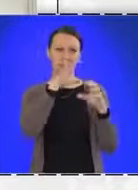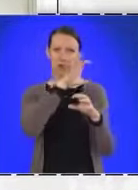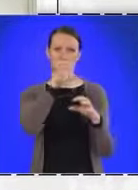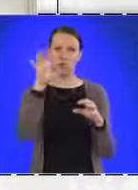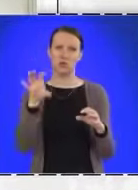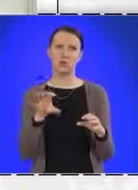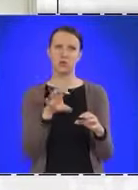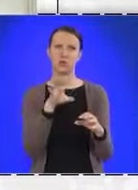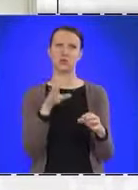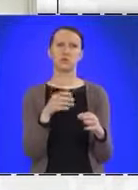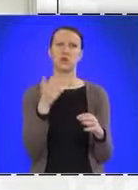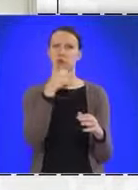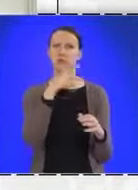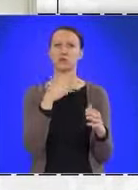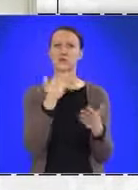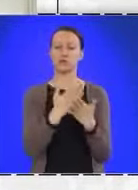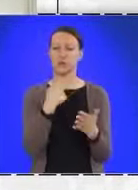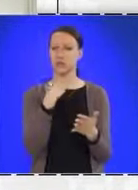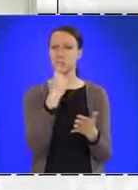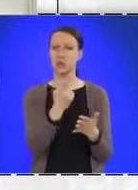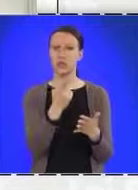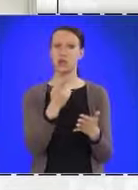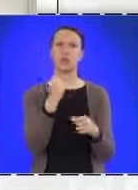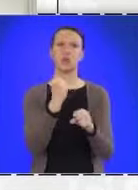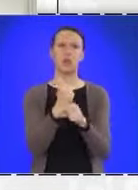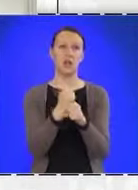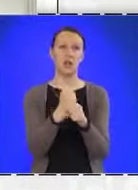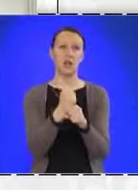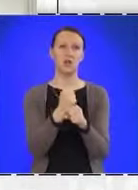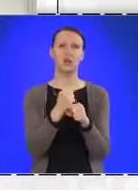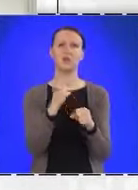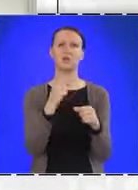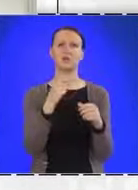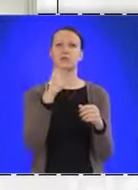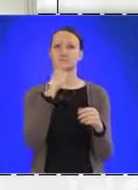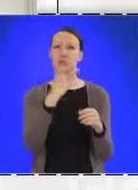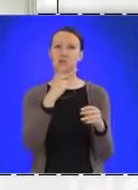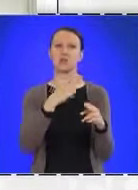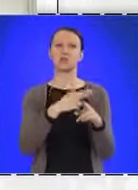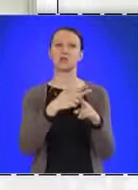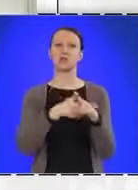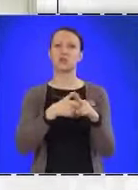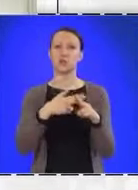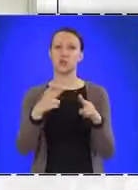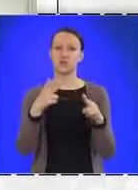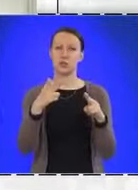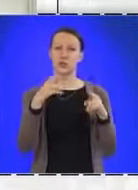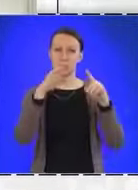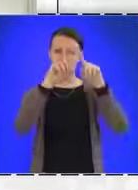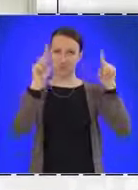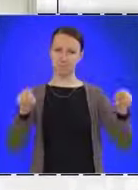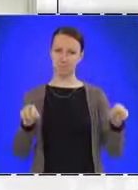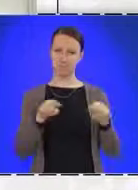komunikaciju sa svojim fotografijama. Dakle, kao što rekoh, decentni radovi, izrazito iščičenog izraza,